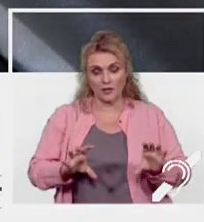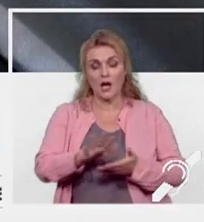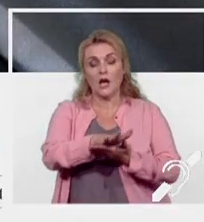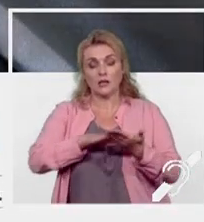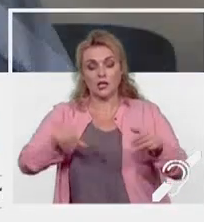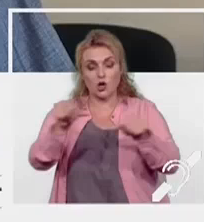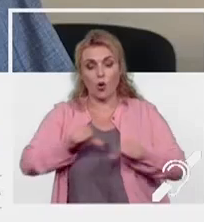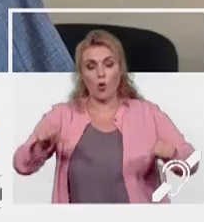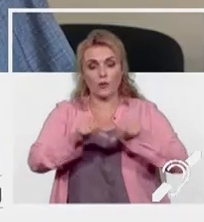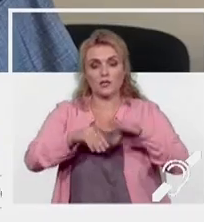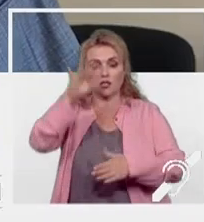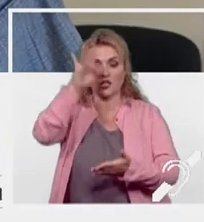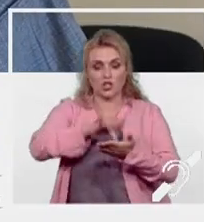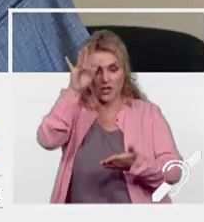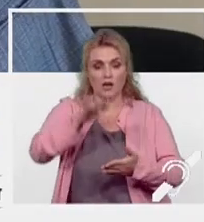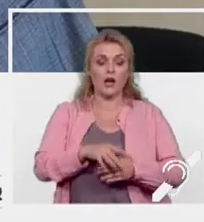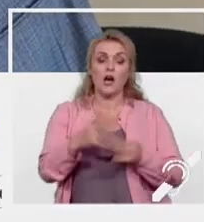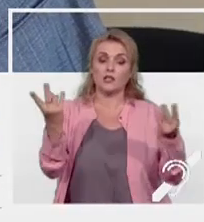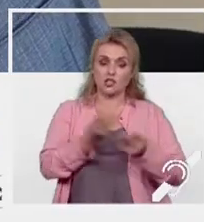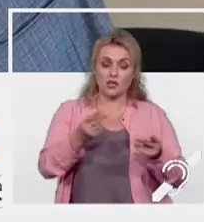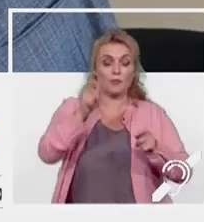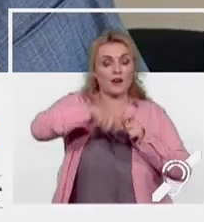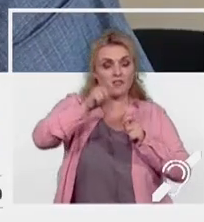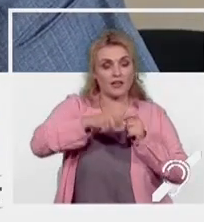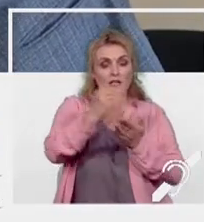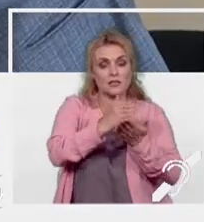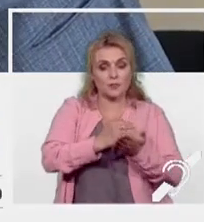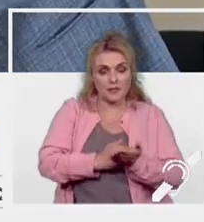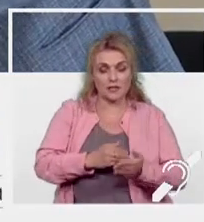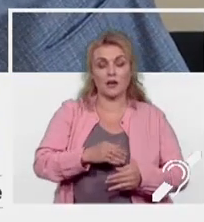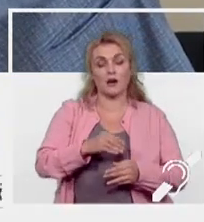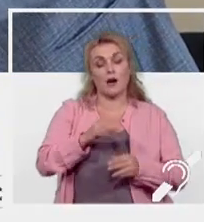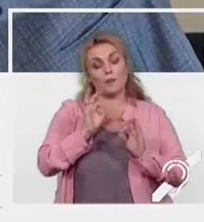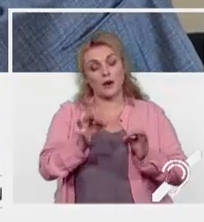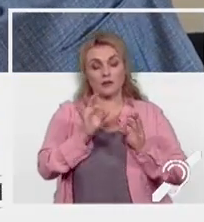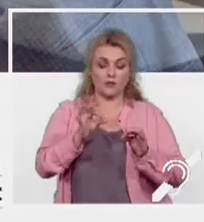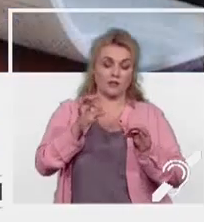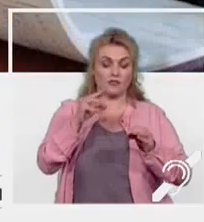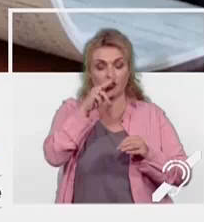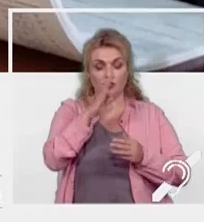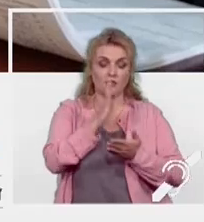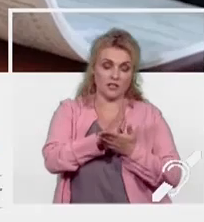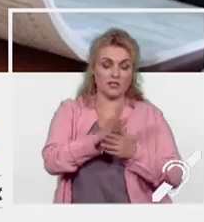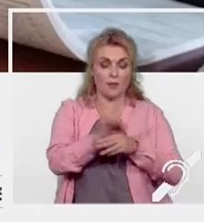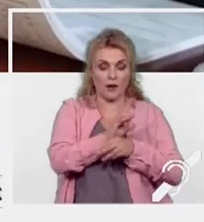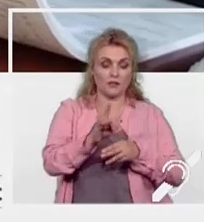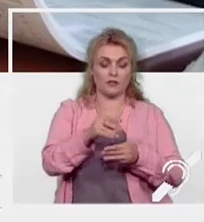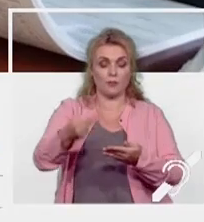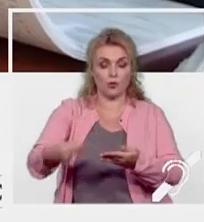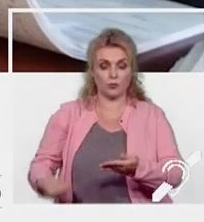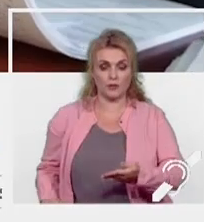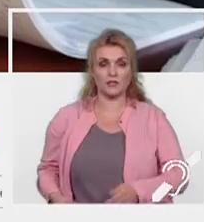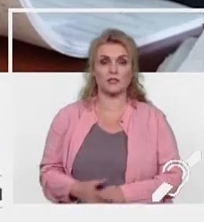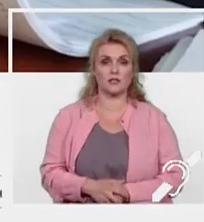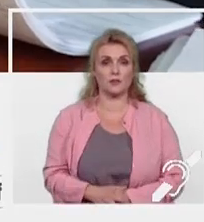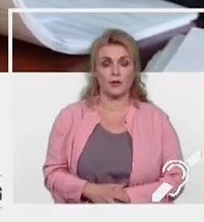listele și în termen de 7 zile să decide dacă Stoianoglu va fi înregistrat sau nu în cursa electorală. De la începutul perioadei de